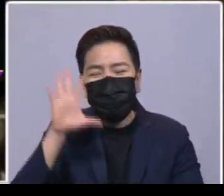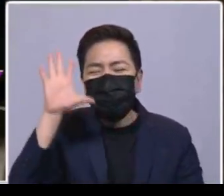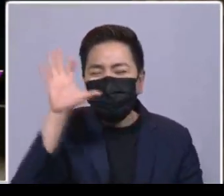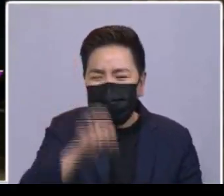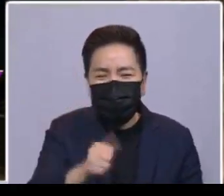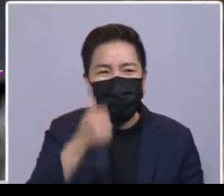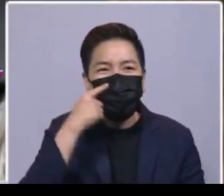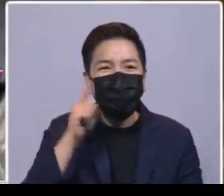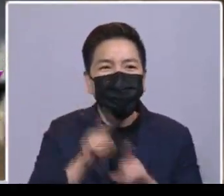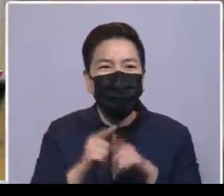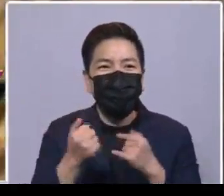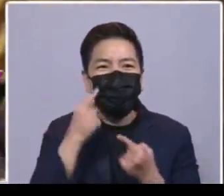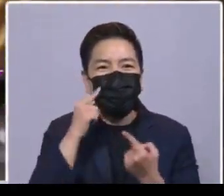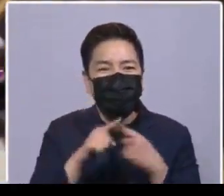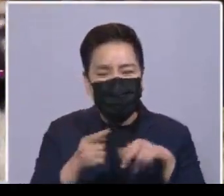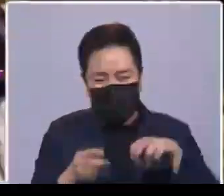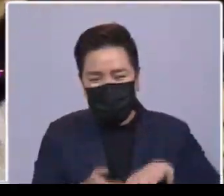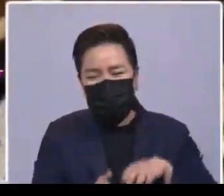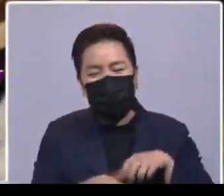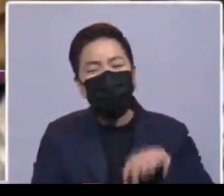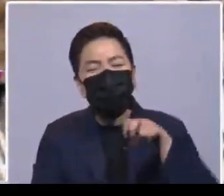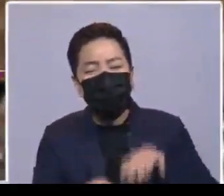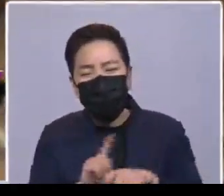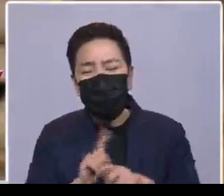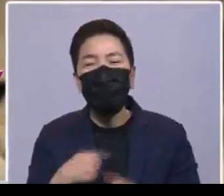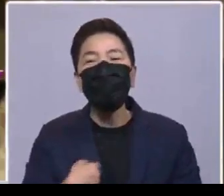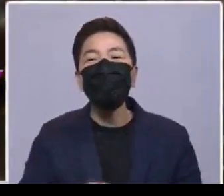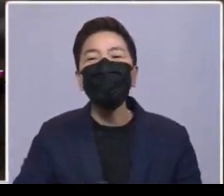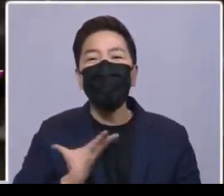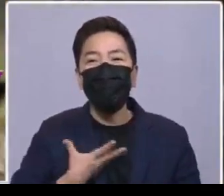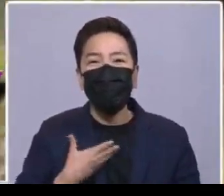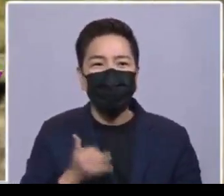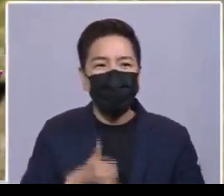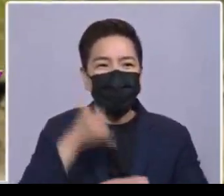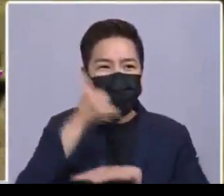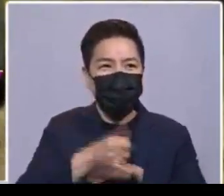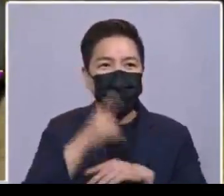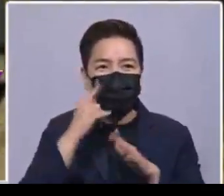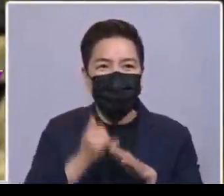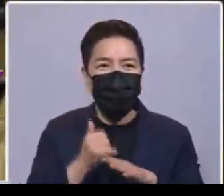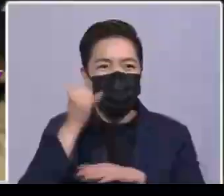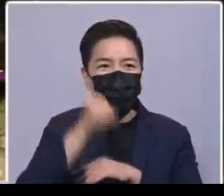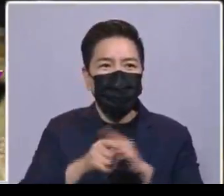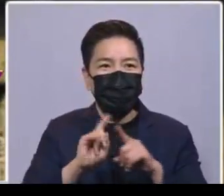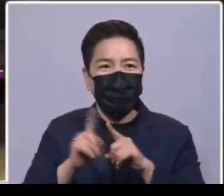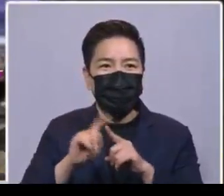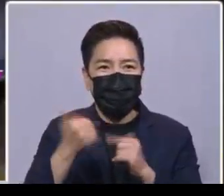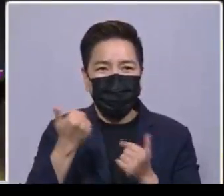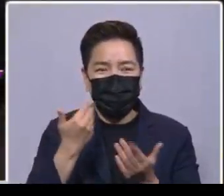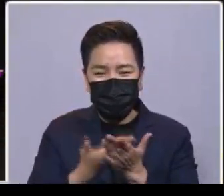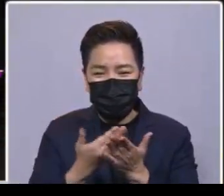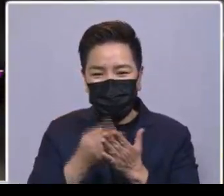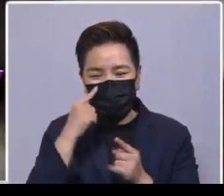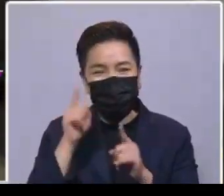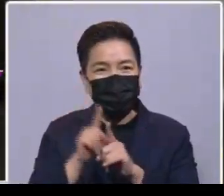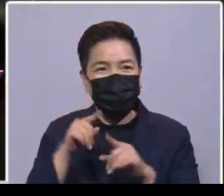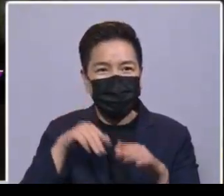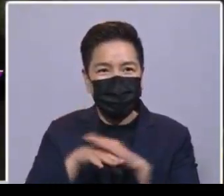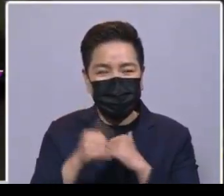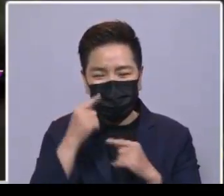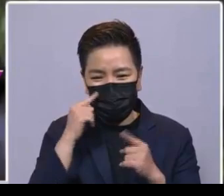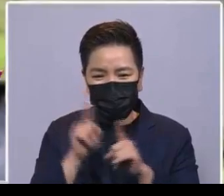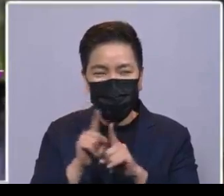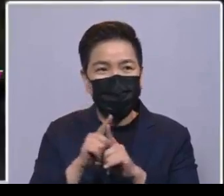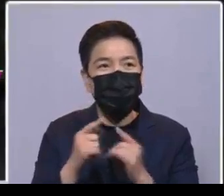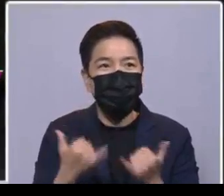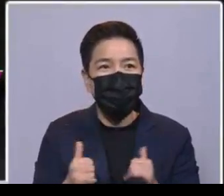ยู่ดีเนี่ยแต่ถามว่าพี่ลงทำไมเนี่ยก็ตกใจค่ะใช้คำว่ากระโจนลงคลองไปเลยอย่างกับพึ่งแตกรังบางคน